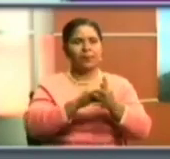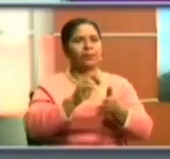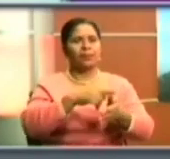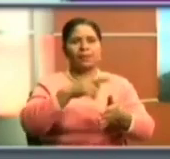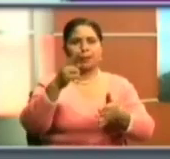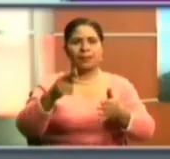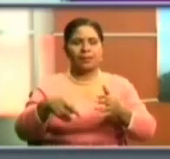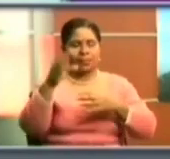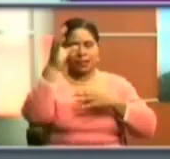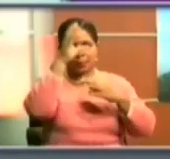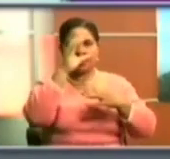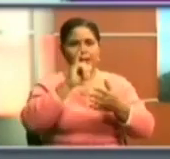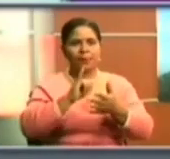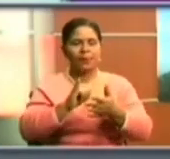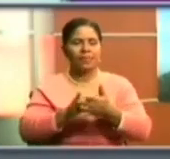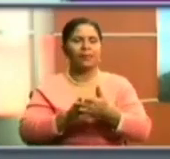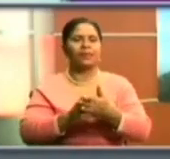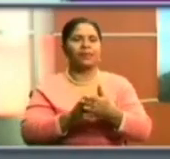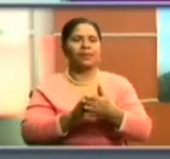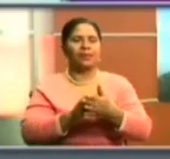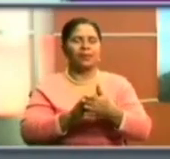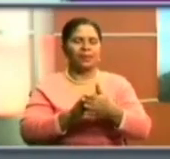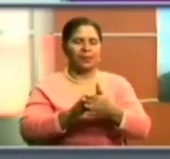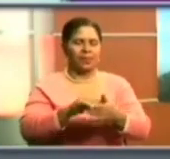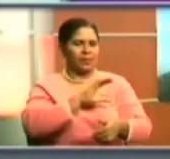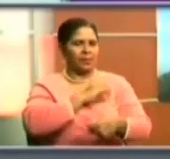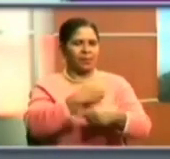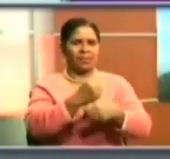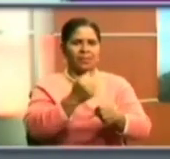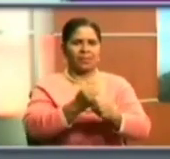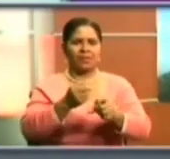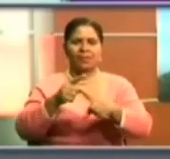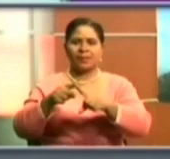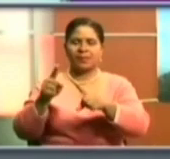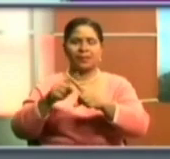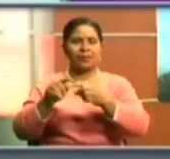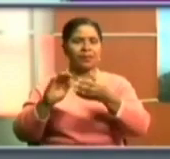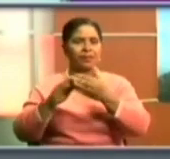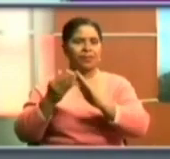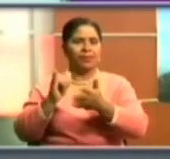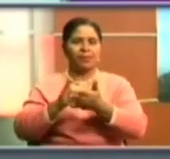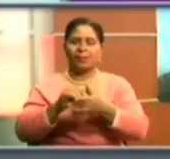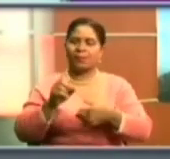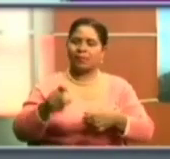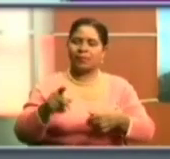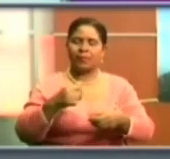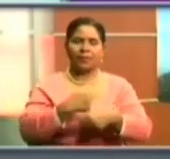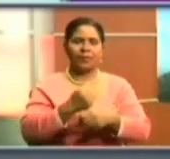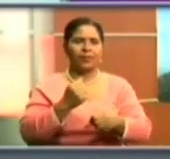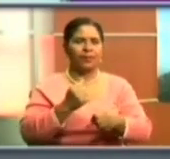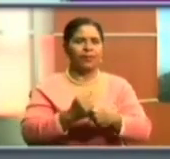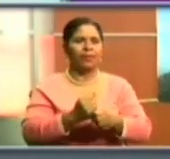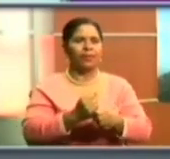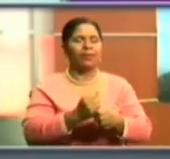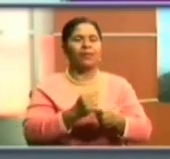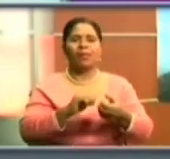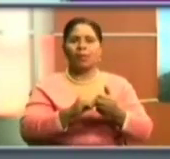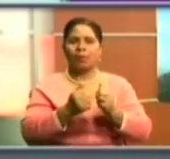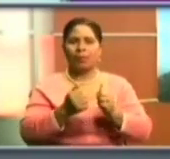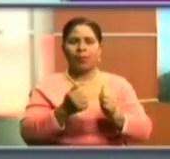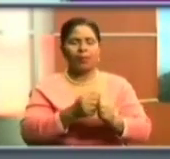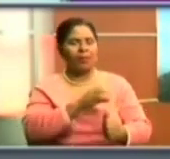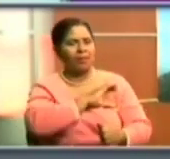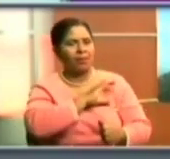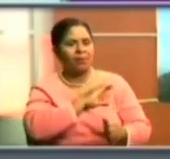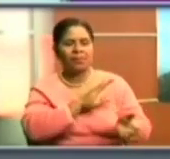Résultat, enquête sous opération la police t'a menée dans Grand Ravine à Clilavoie, qui était la cause dommage dans la